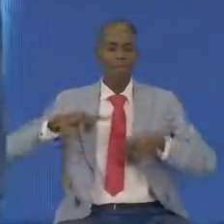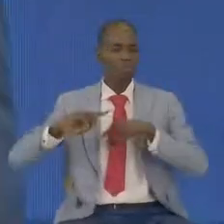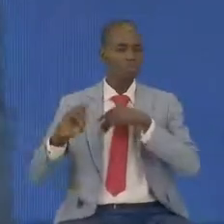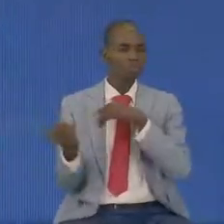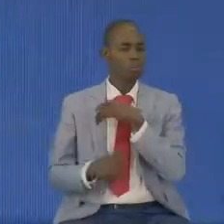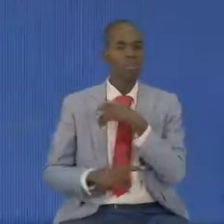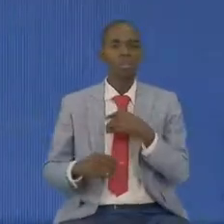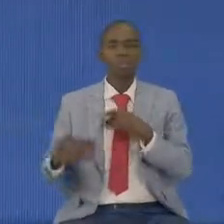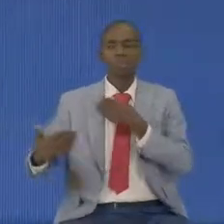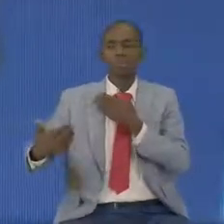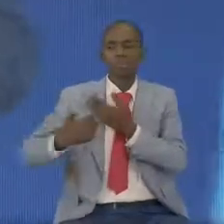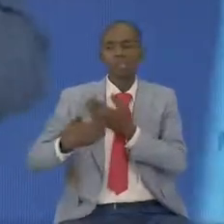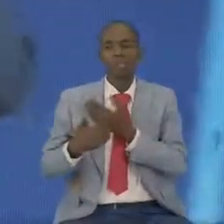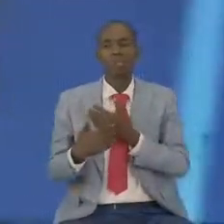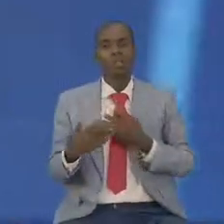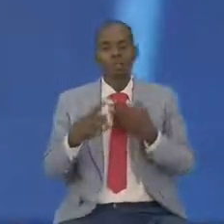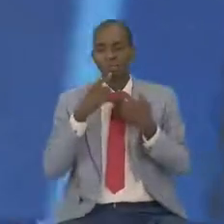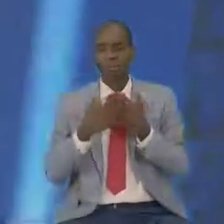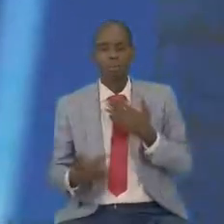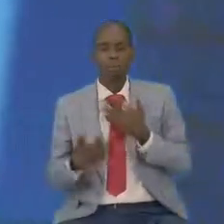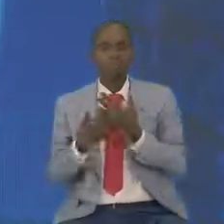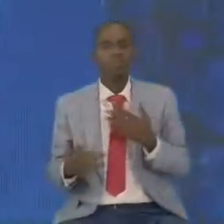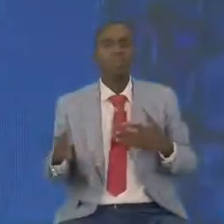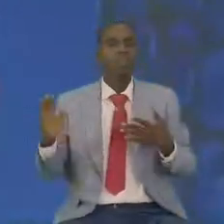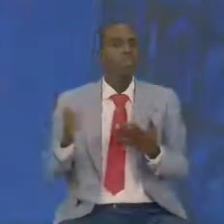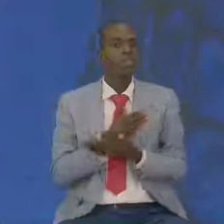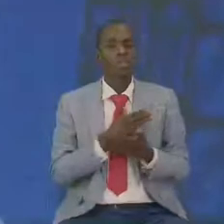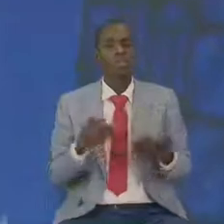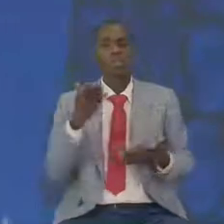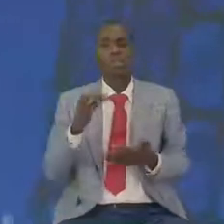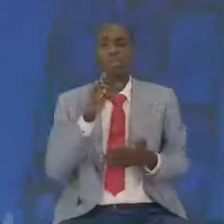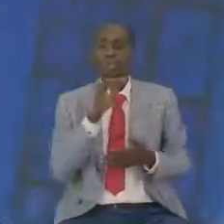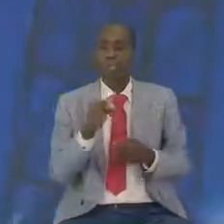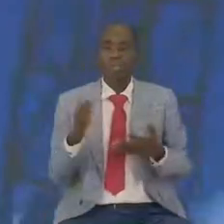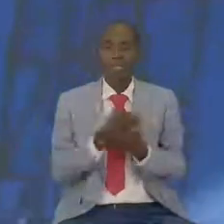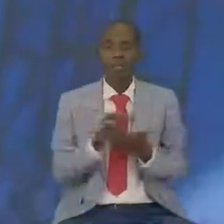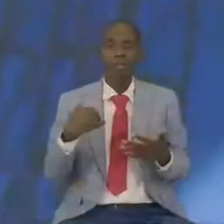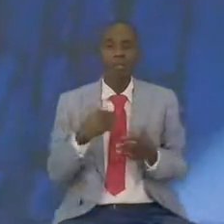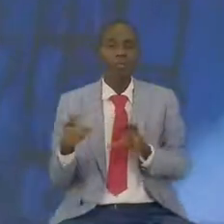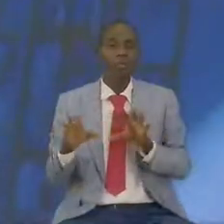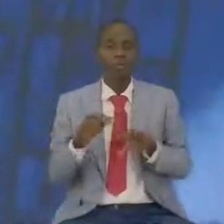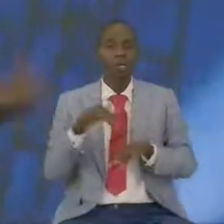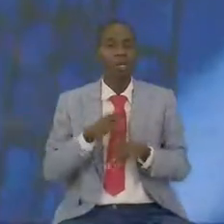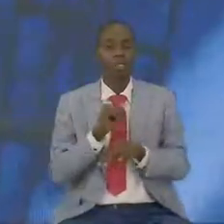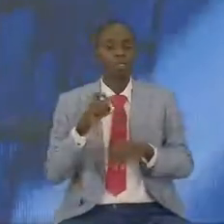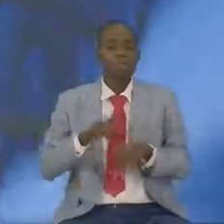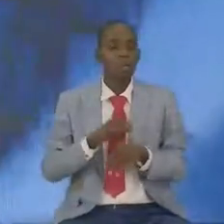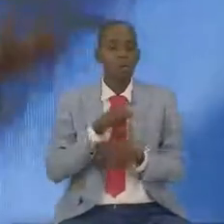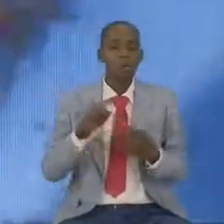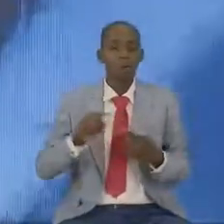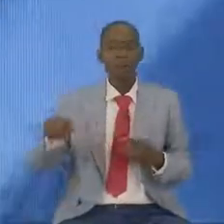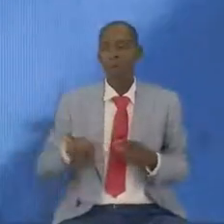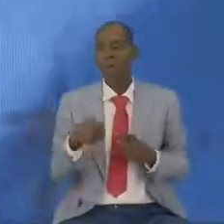Chanter même à un moment pareil. C'est les chants que nous faisons quand tout le monde pleure